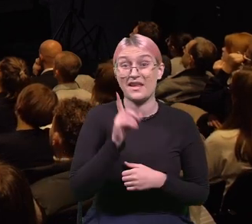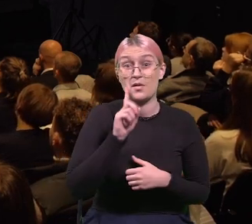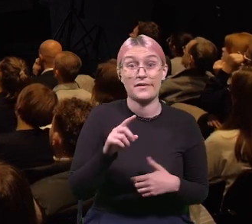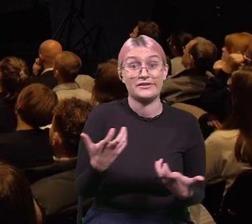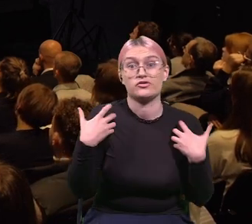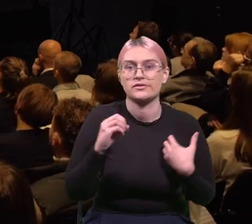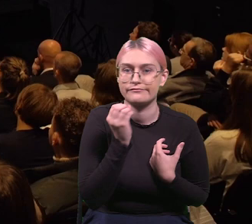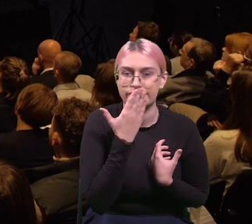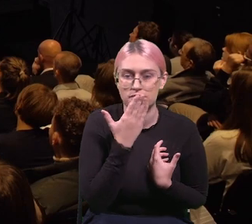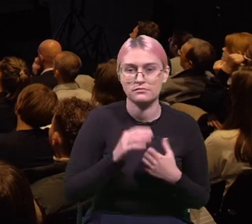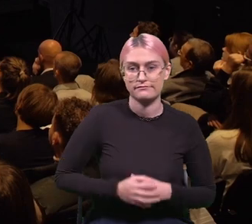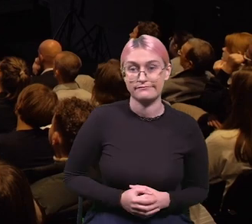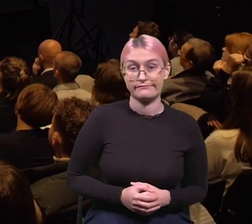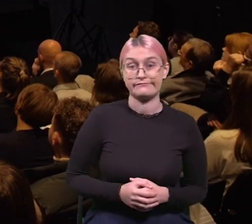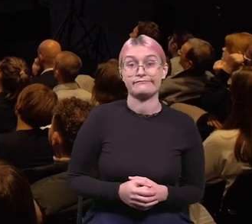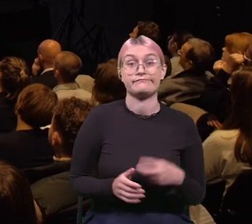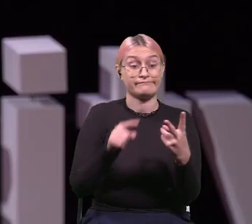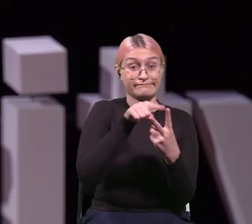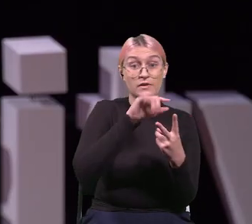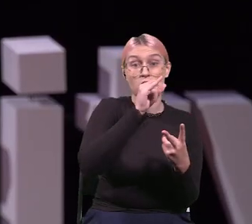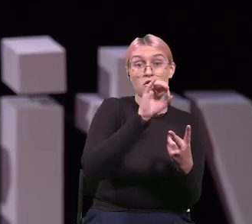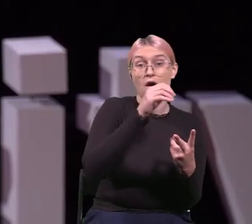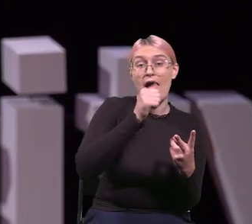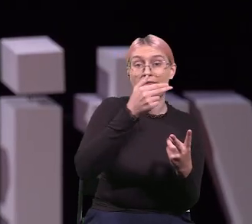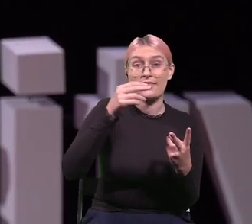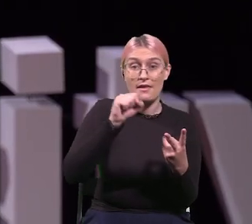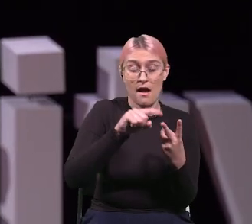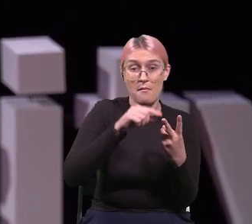skrupulatnie notowali koszty i korzyści, wydatki i dochody